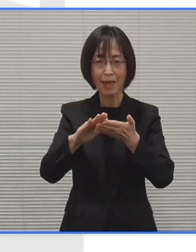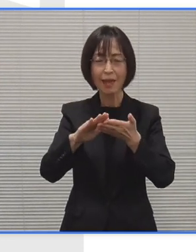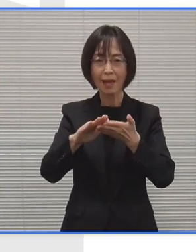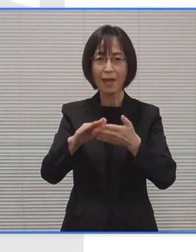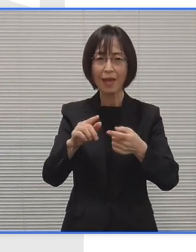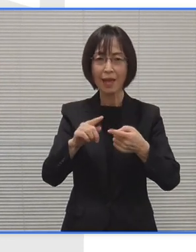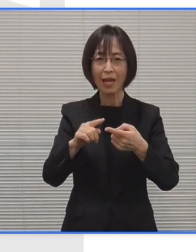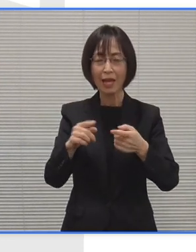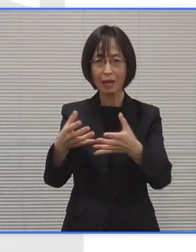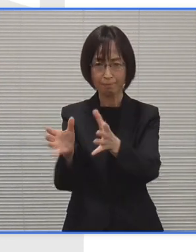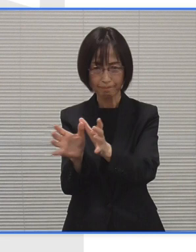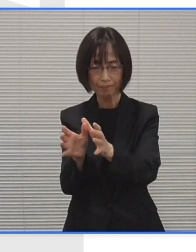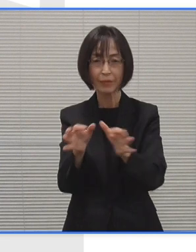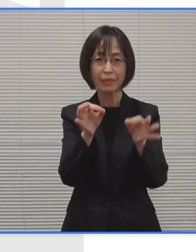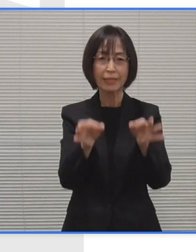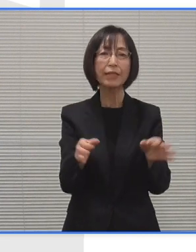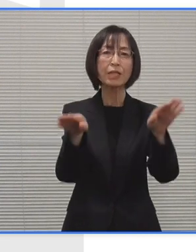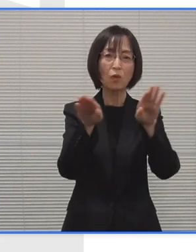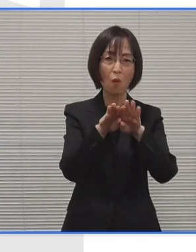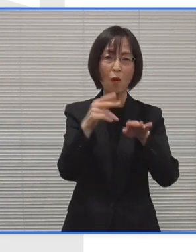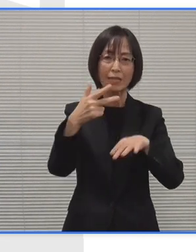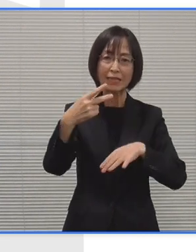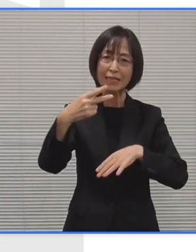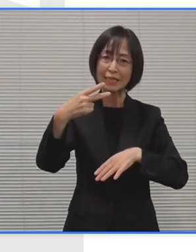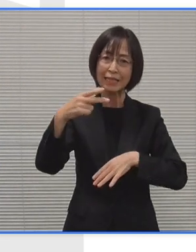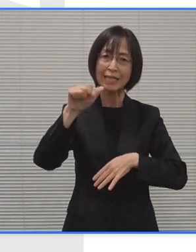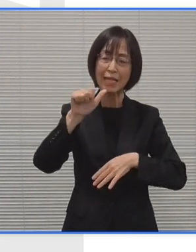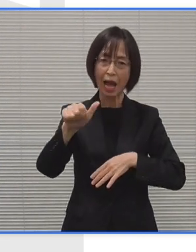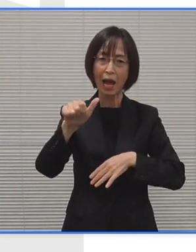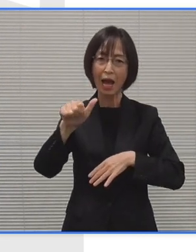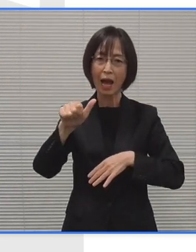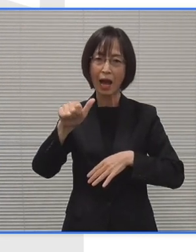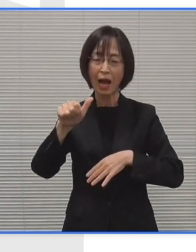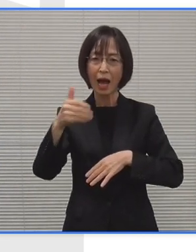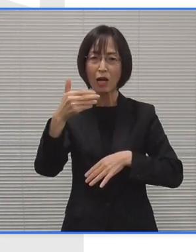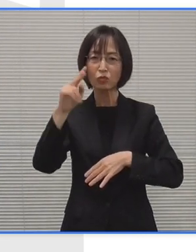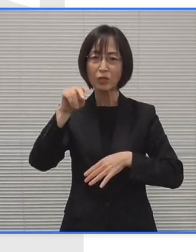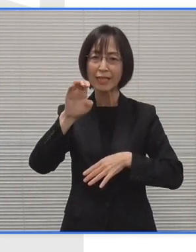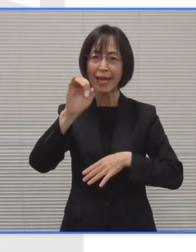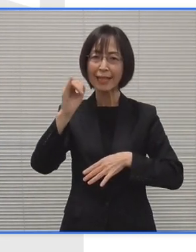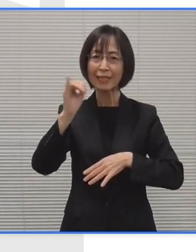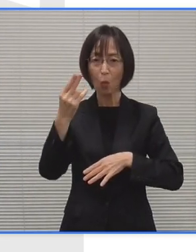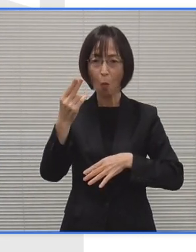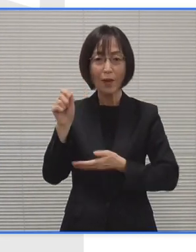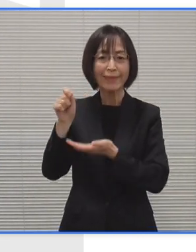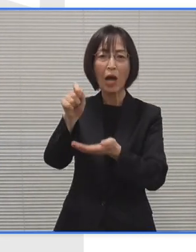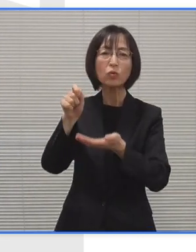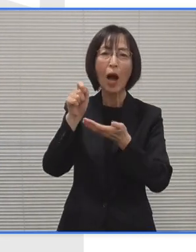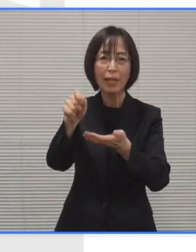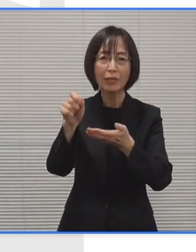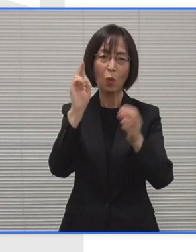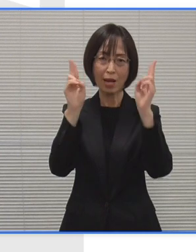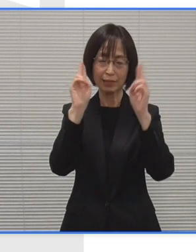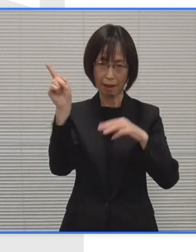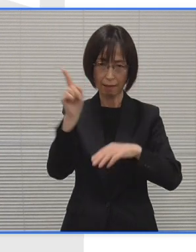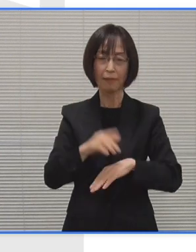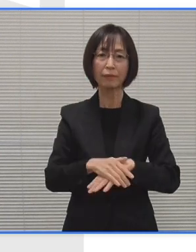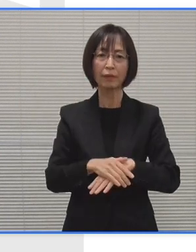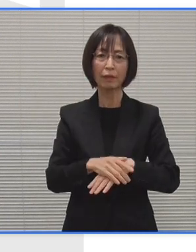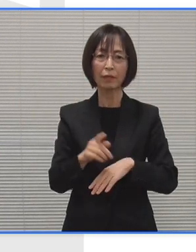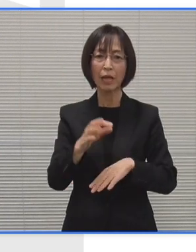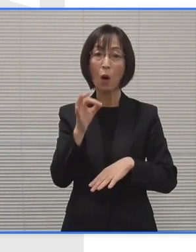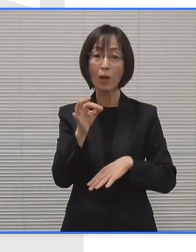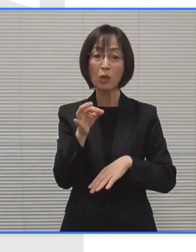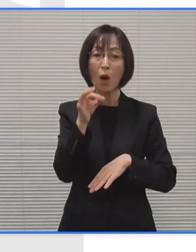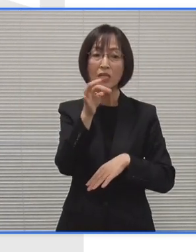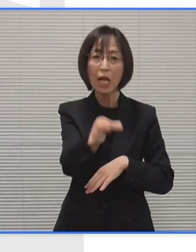銀行、それからシニアクリエイトさんというのは宅配をやってらっしゃるところでございます。何かちょっとこう お金の